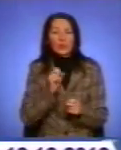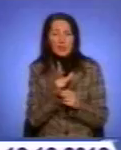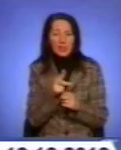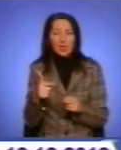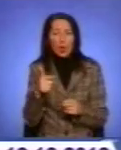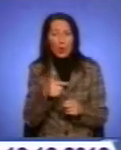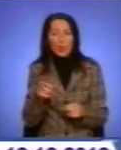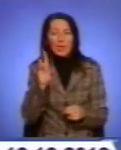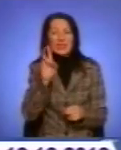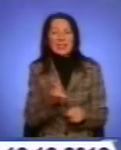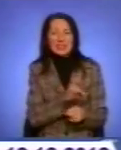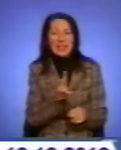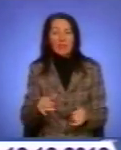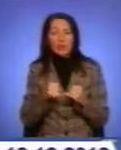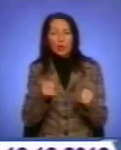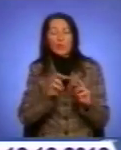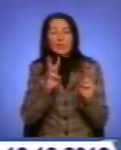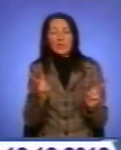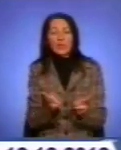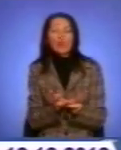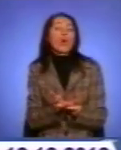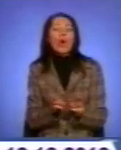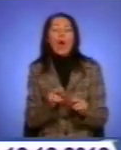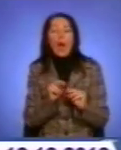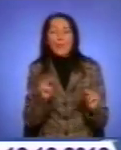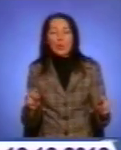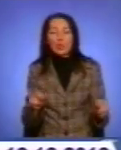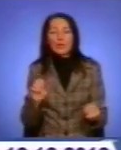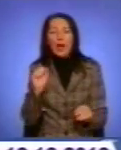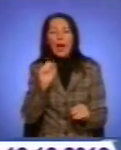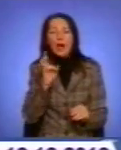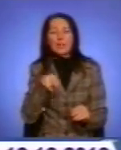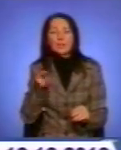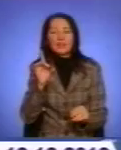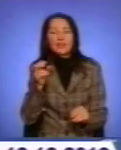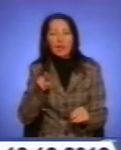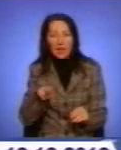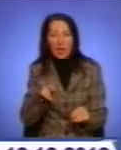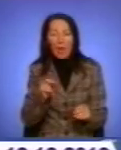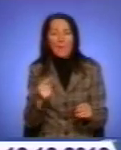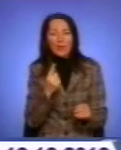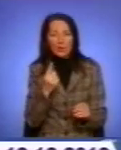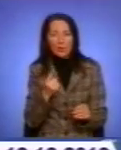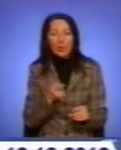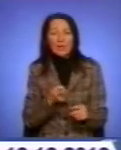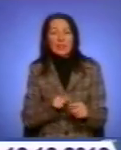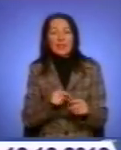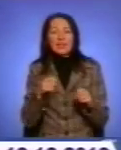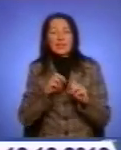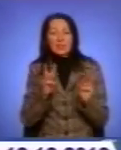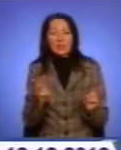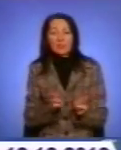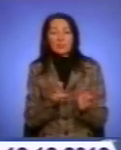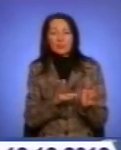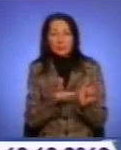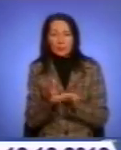Цього грудня церква вшановує святого всехвального апостола Андрея Первозванного. Хоча це свято християнське, та багато народних традицій